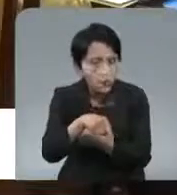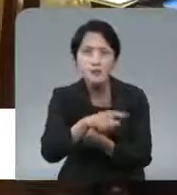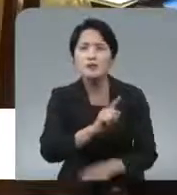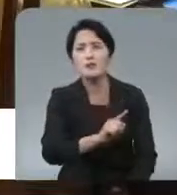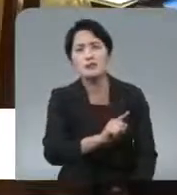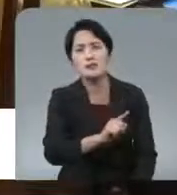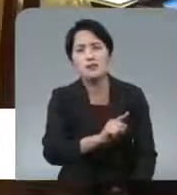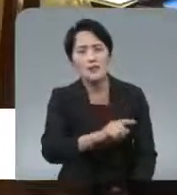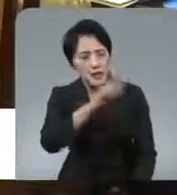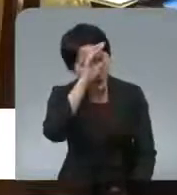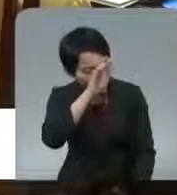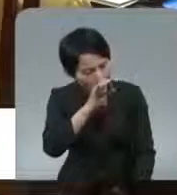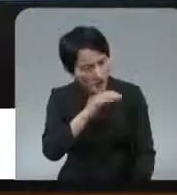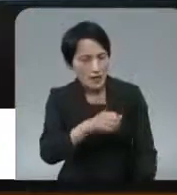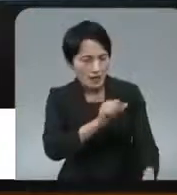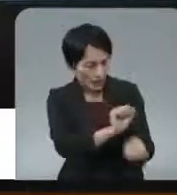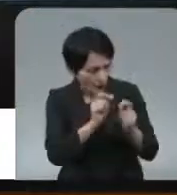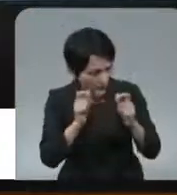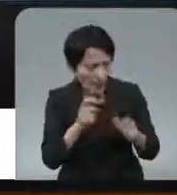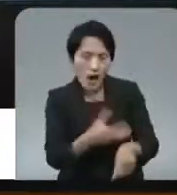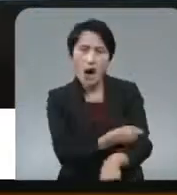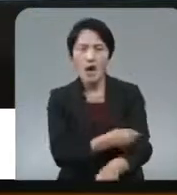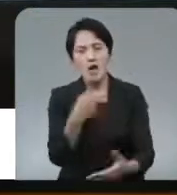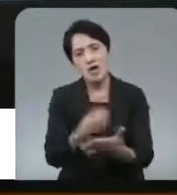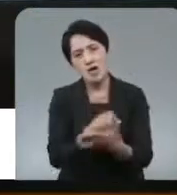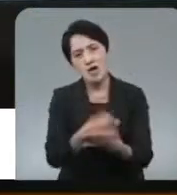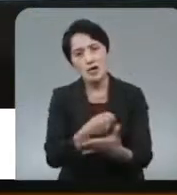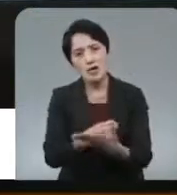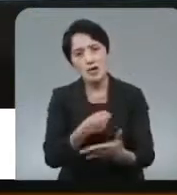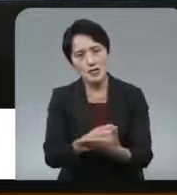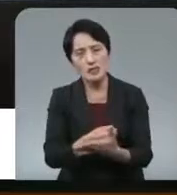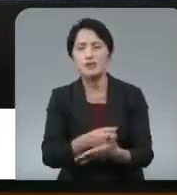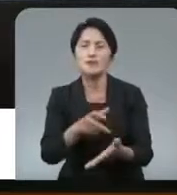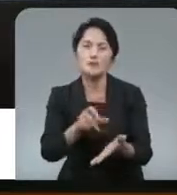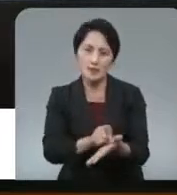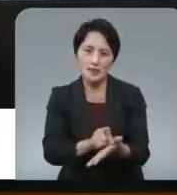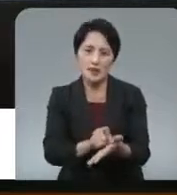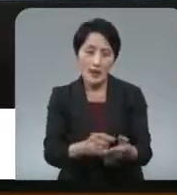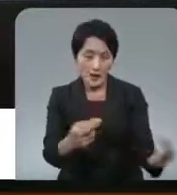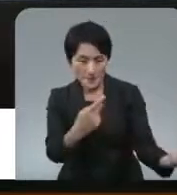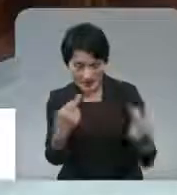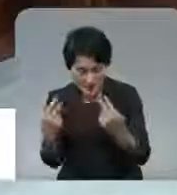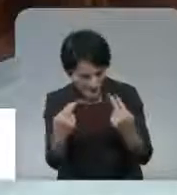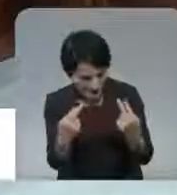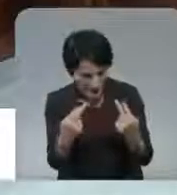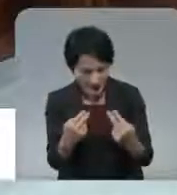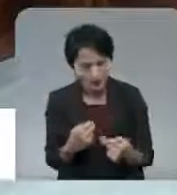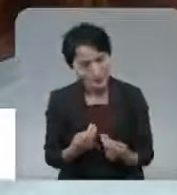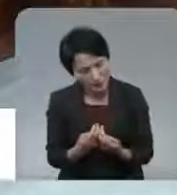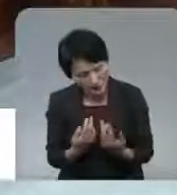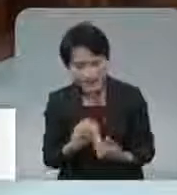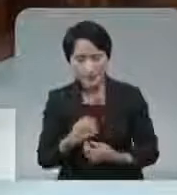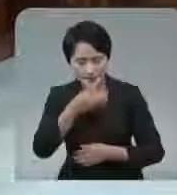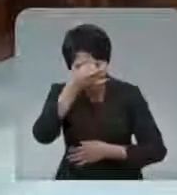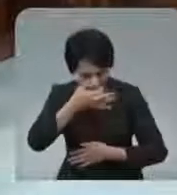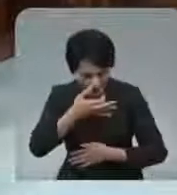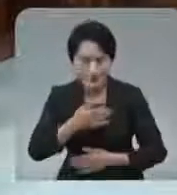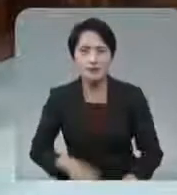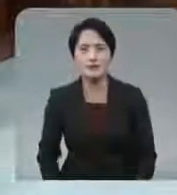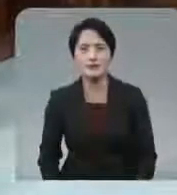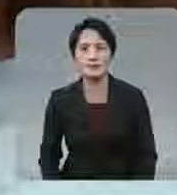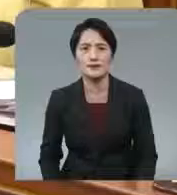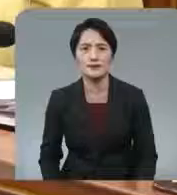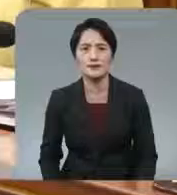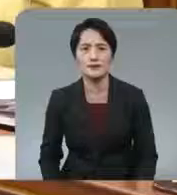Korea Oleh karena itu presiden gunakan menerima kritik dari masyarakat dengan rendah hati presiden juga meminta kepada pihak terkait untuk berusaha